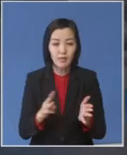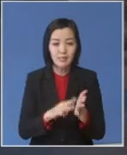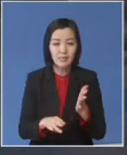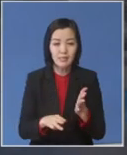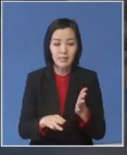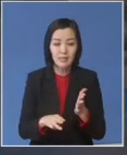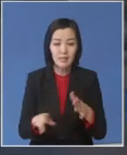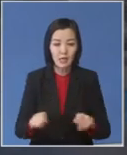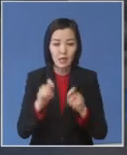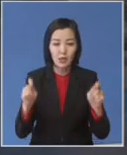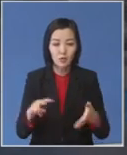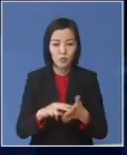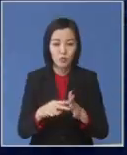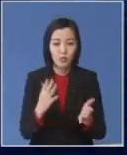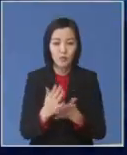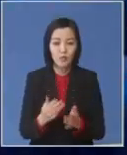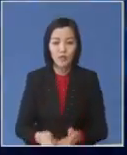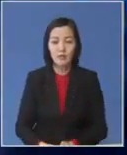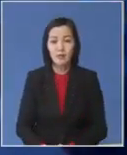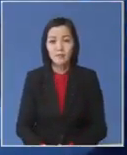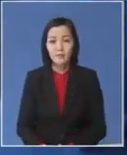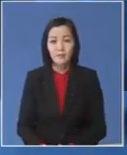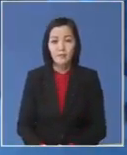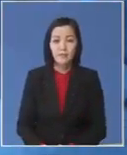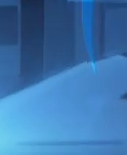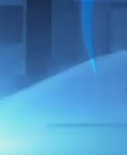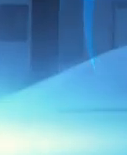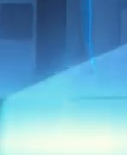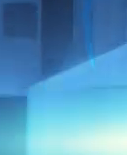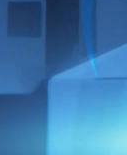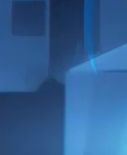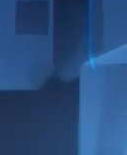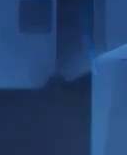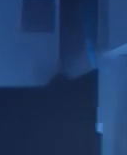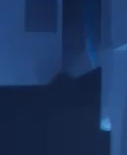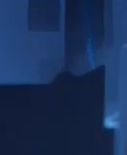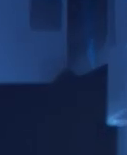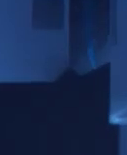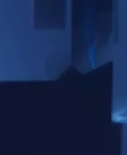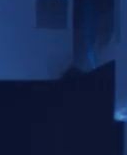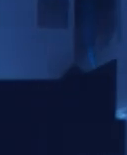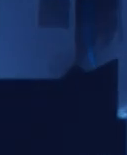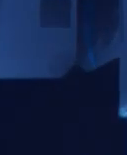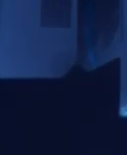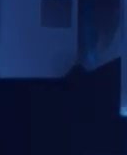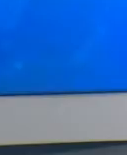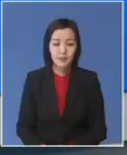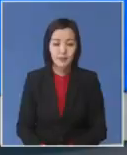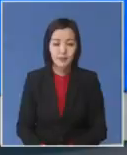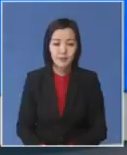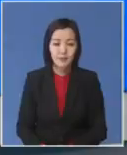80-ін іске қосу жоспарланып отыр. Камшат Мұхамеджан, Ержан Дүйсен, Жетісу арнасы, Кербұлақ ауданынан.